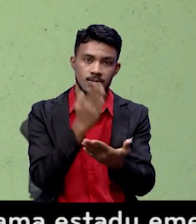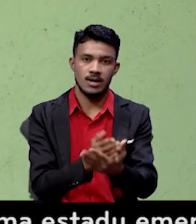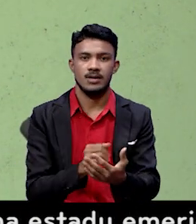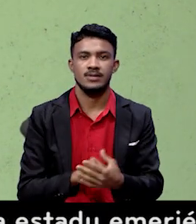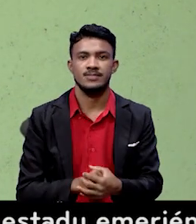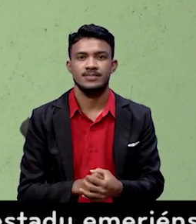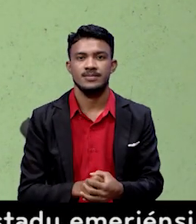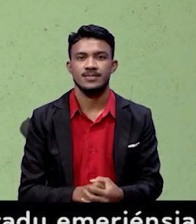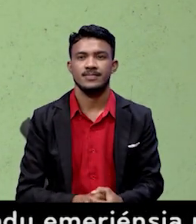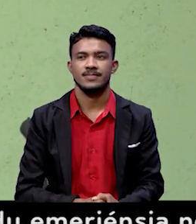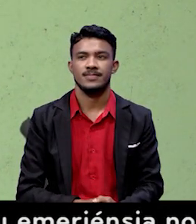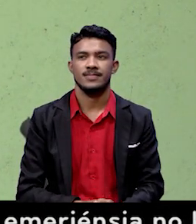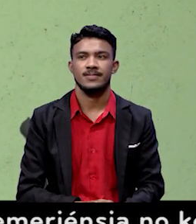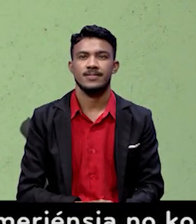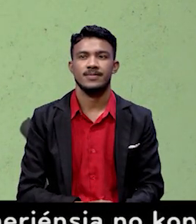para.